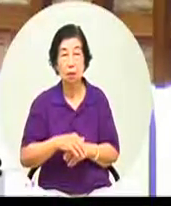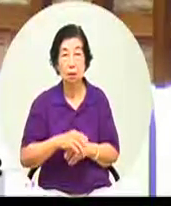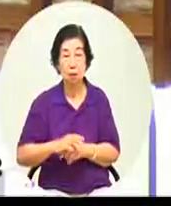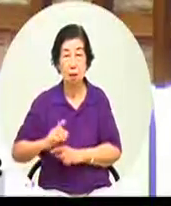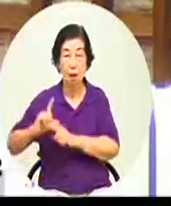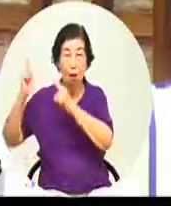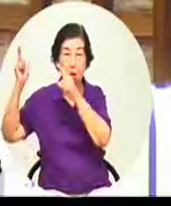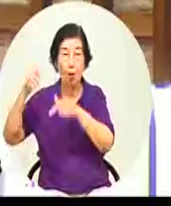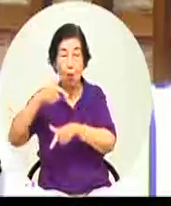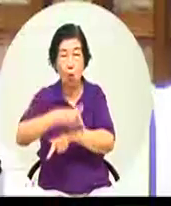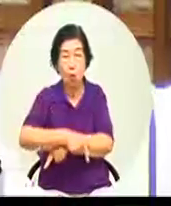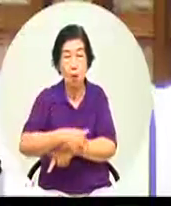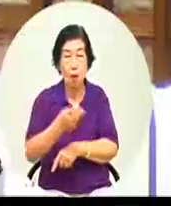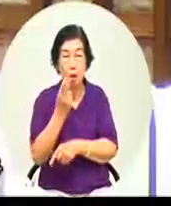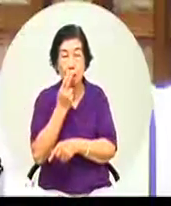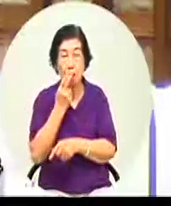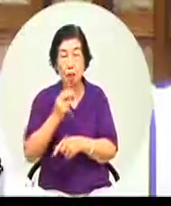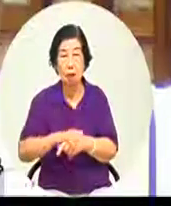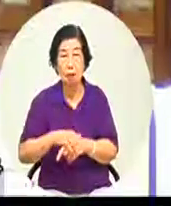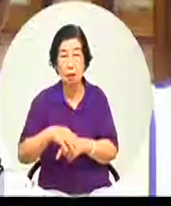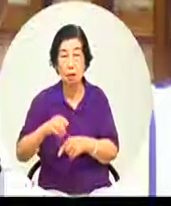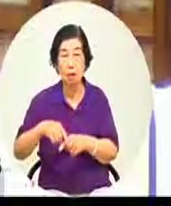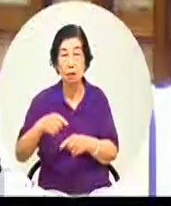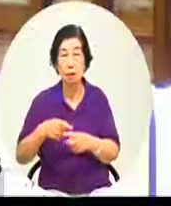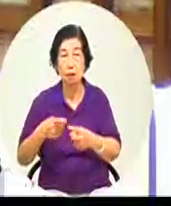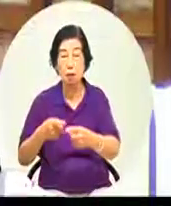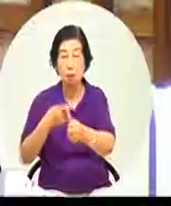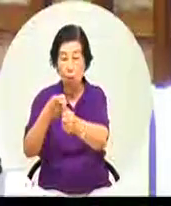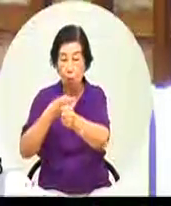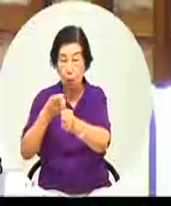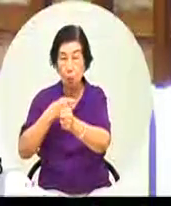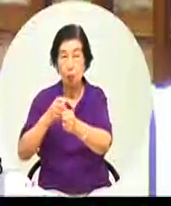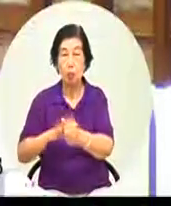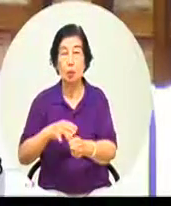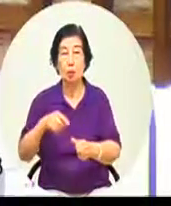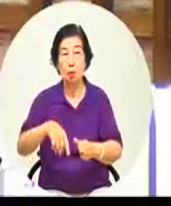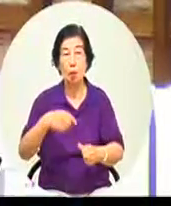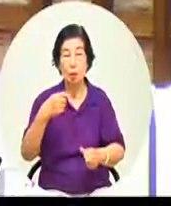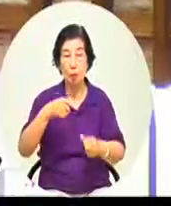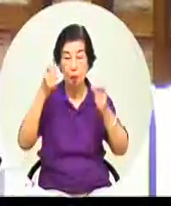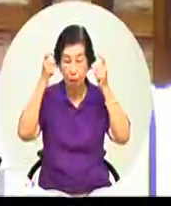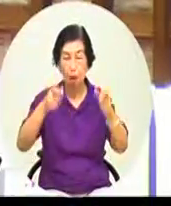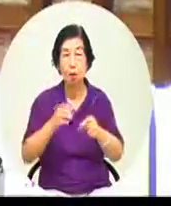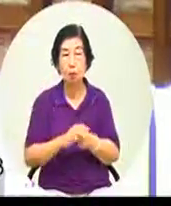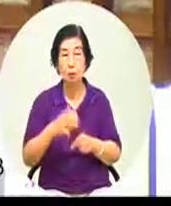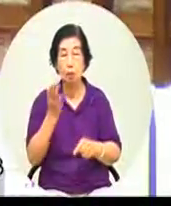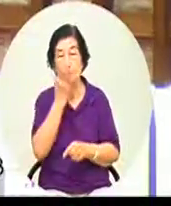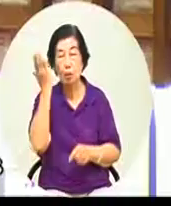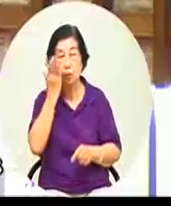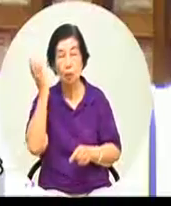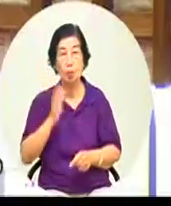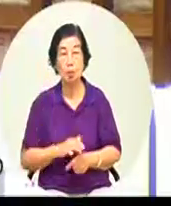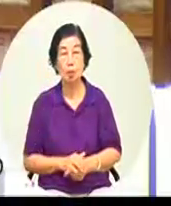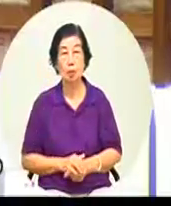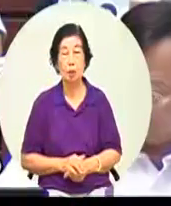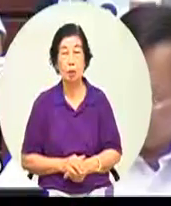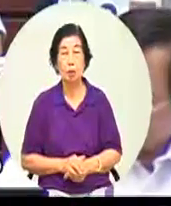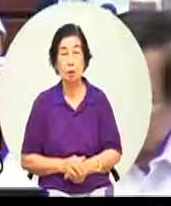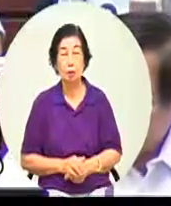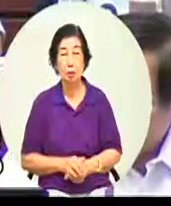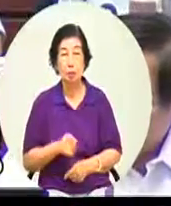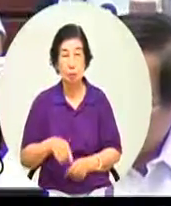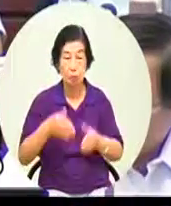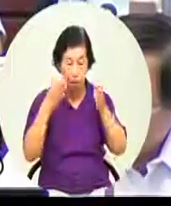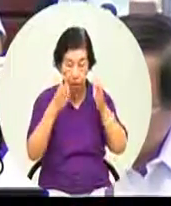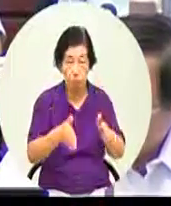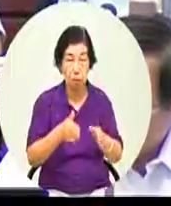高雄游玩哈，看有做什么规划无呢？ 来，观光局曾局长，请答复。 好，谢谢主席，谢谢众议员对于我们